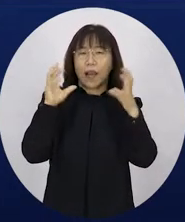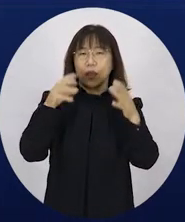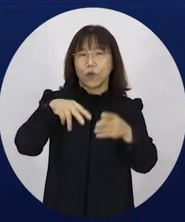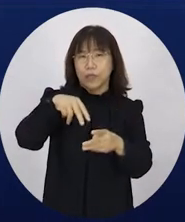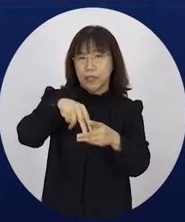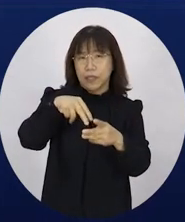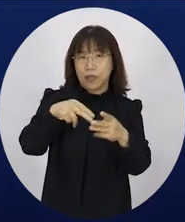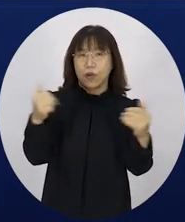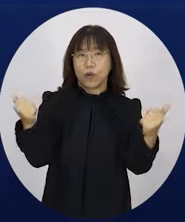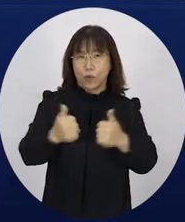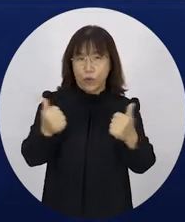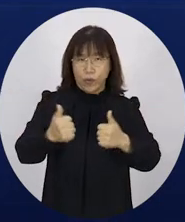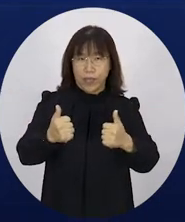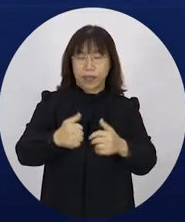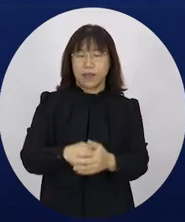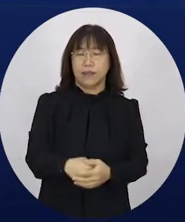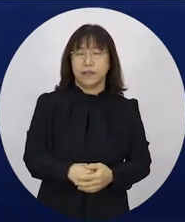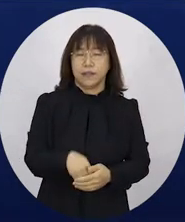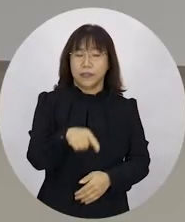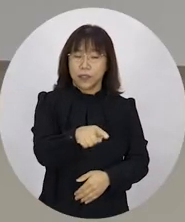지역아동센터위원회 회의가 열렸습니다.